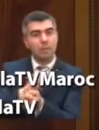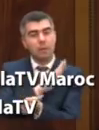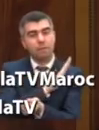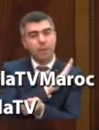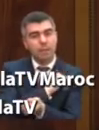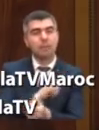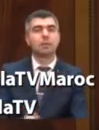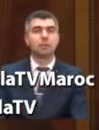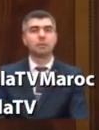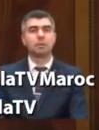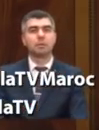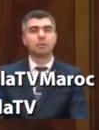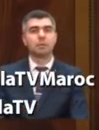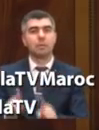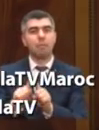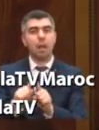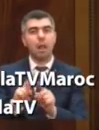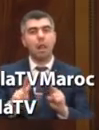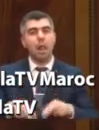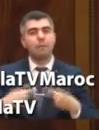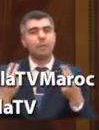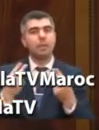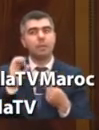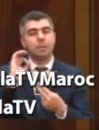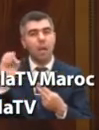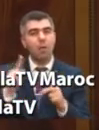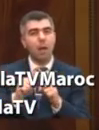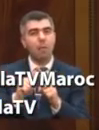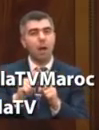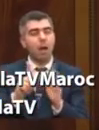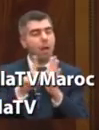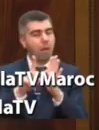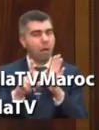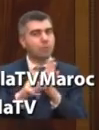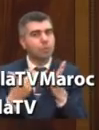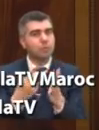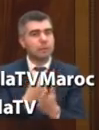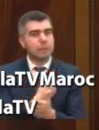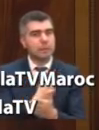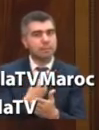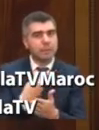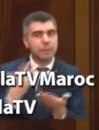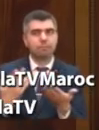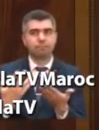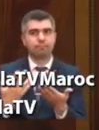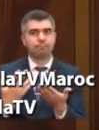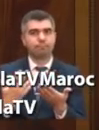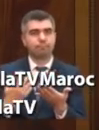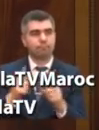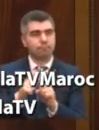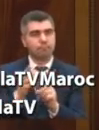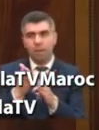وحماية حياتهم وضمان حقهم في التطبيب والعلاج